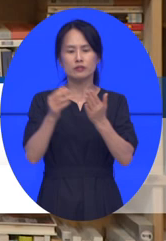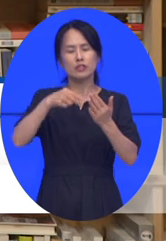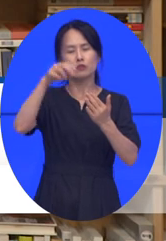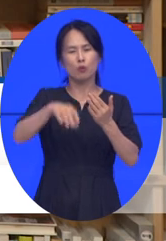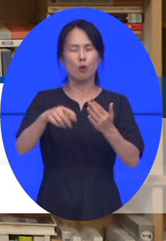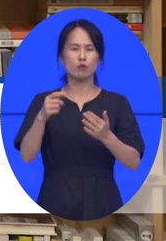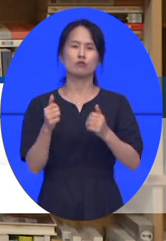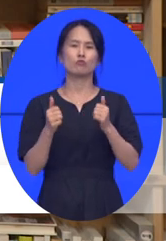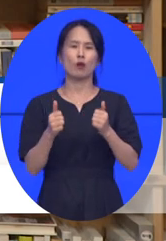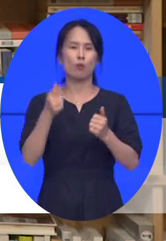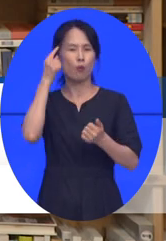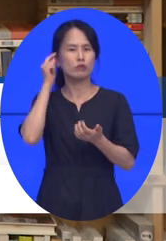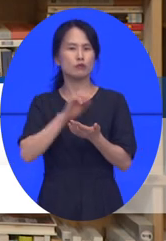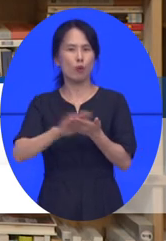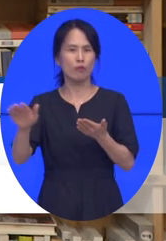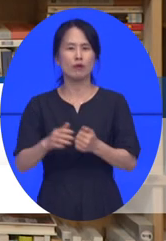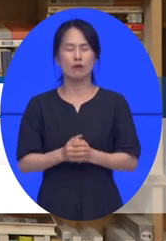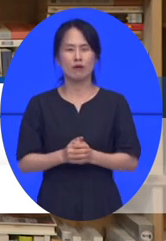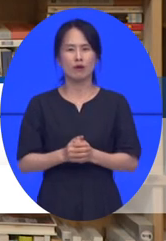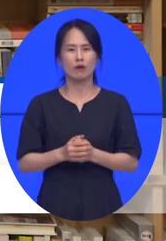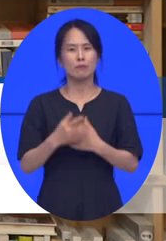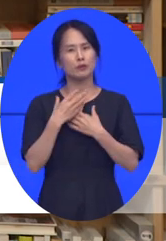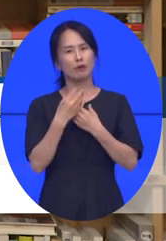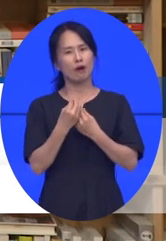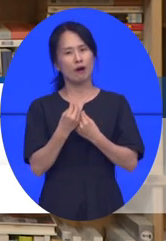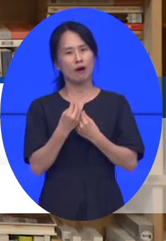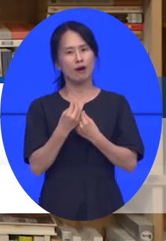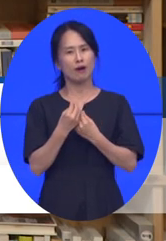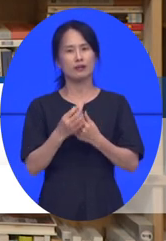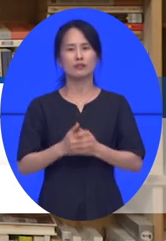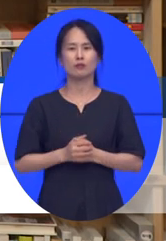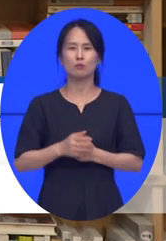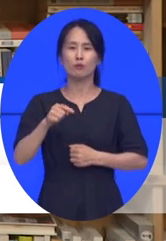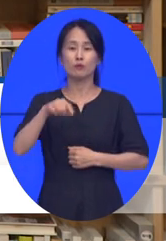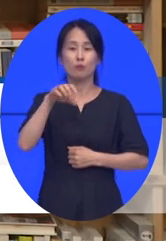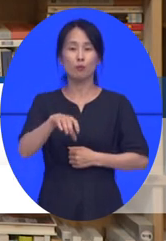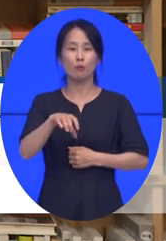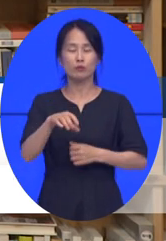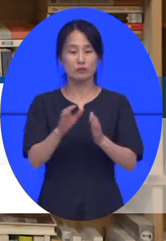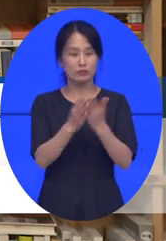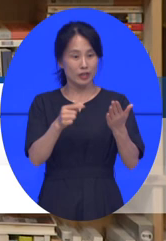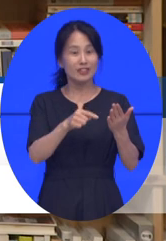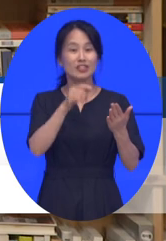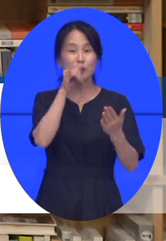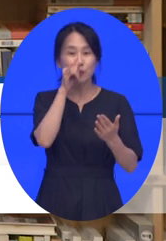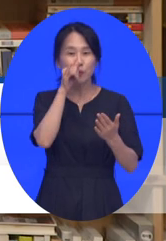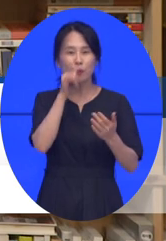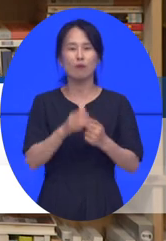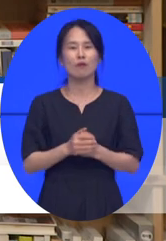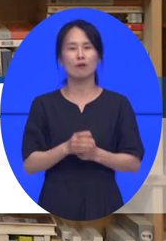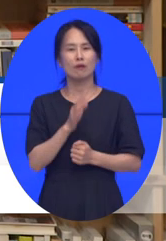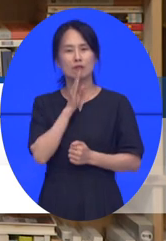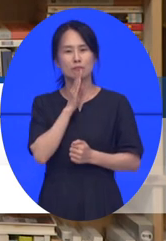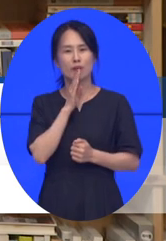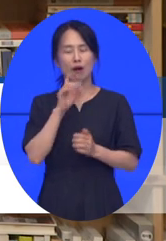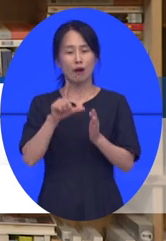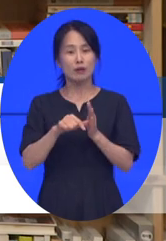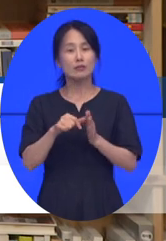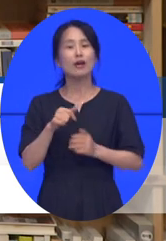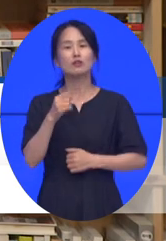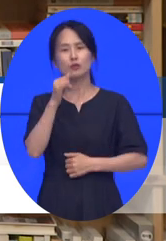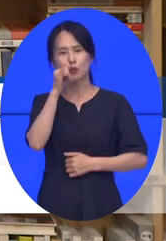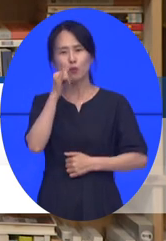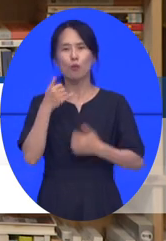같아요. 우선 너무 쾌적하고 그리고 이곳은 책도 있고 정말 시간이